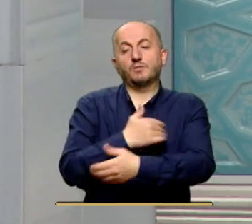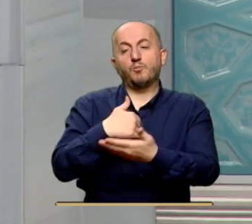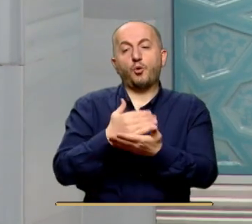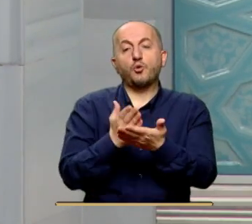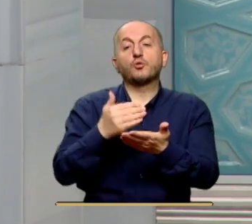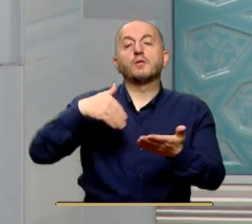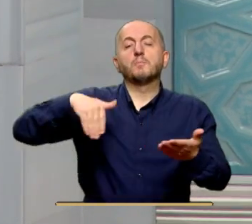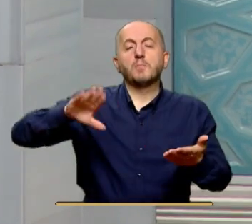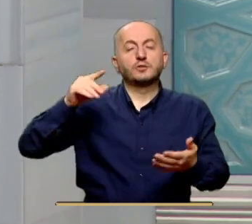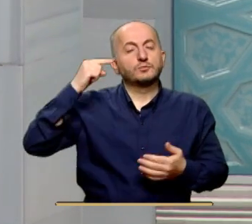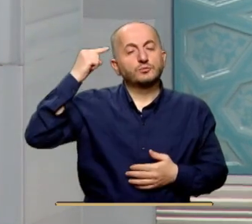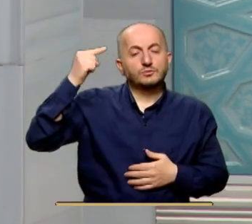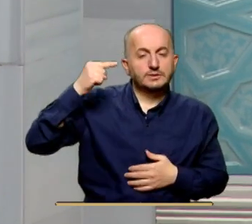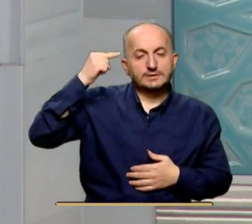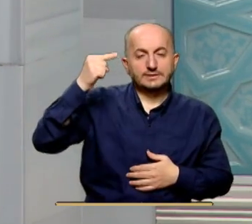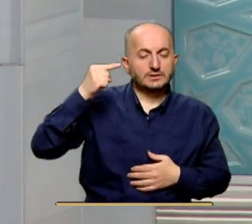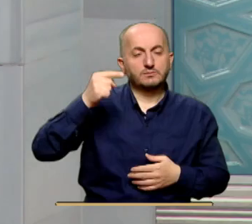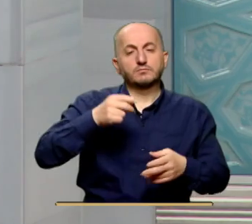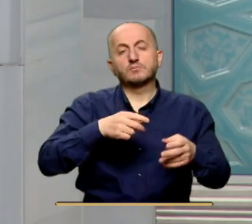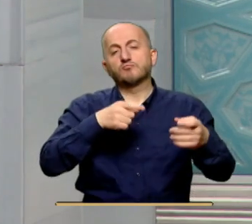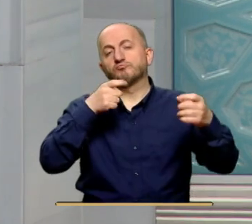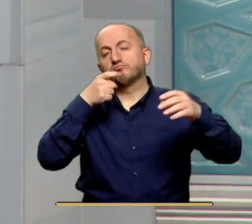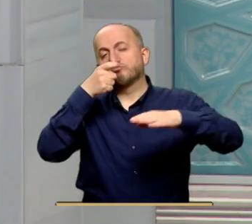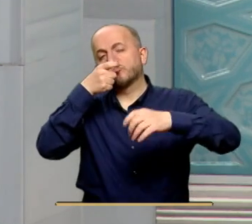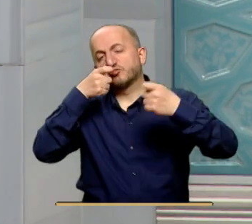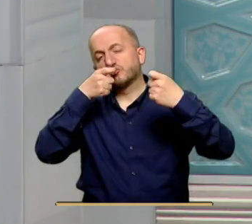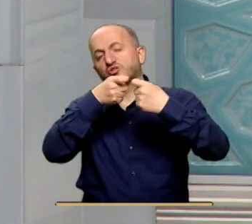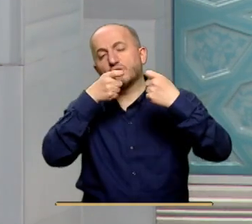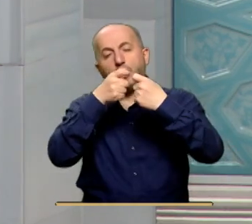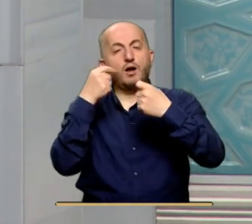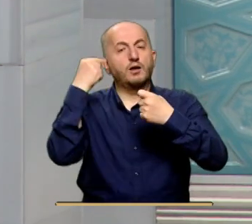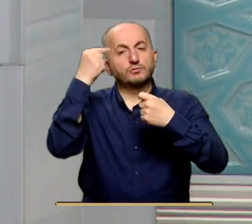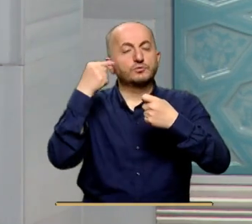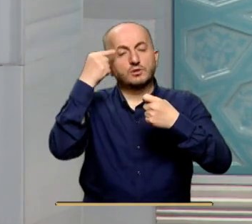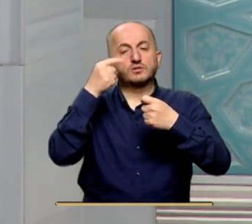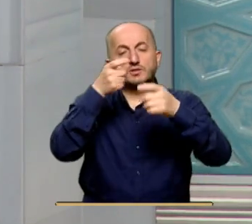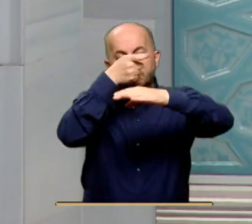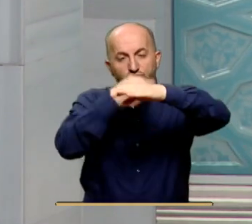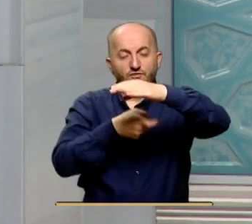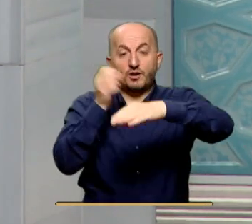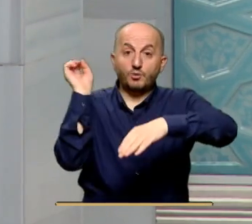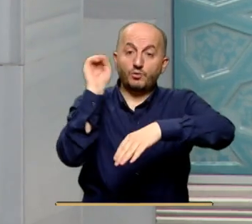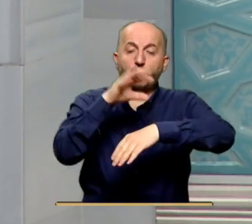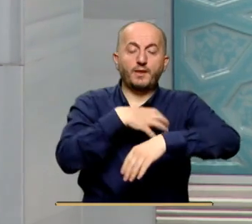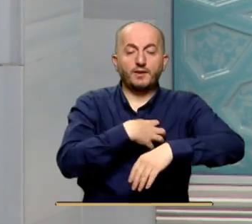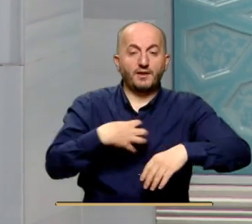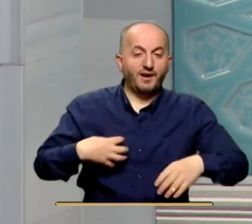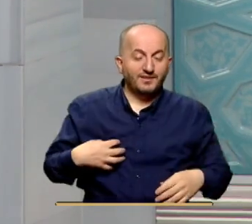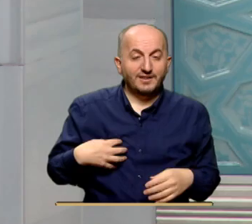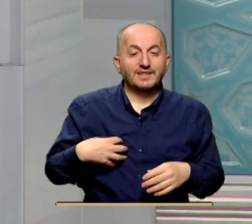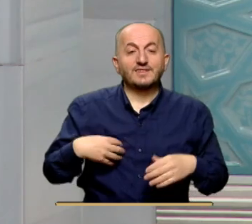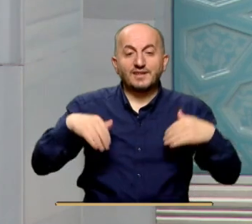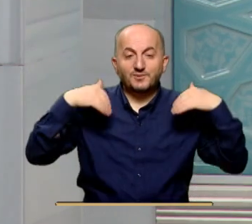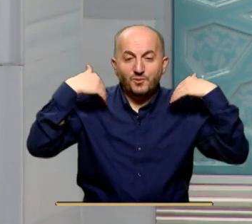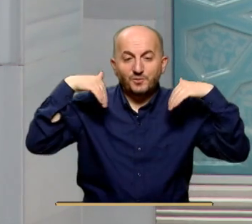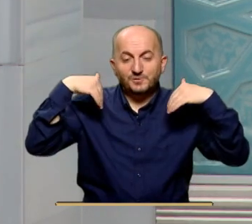bölünmez şuuruyla, cihat anlayışıyla cepheye gönderen ana da kuzusunu